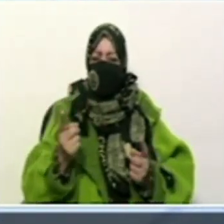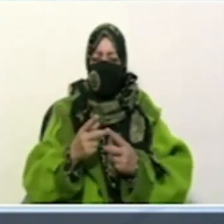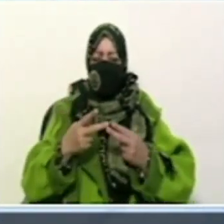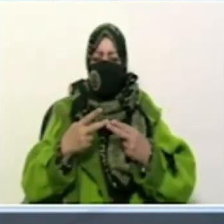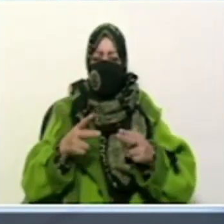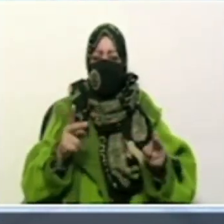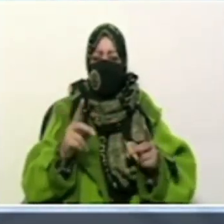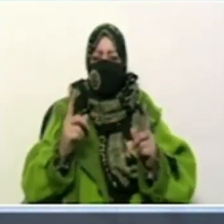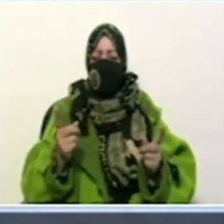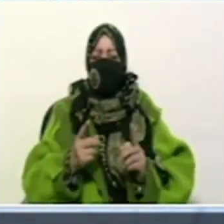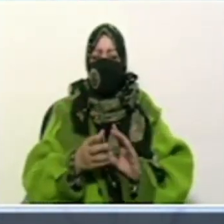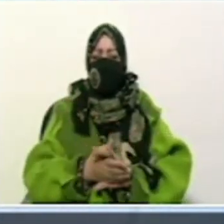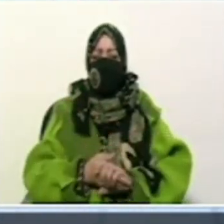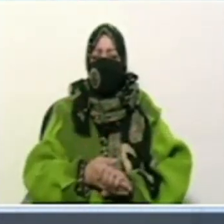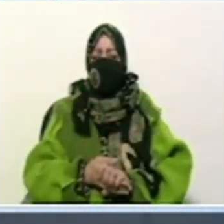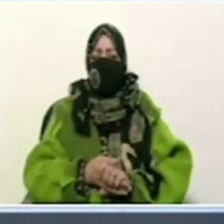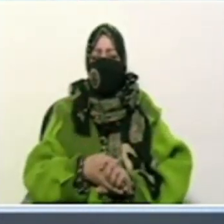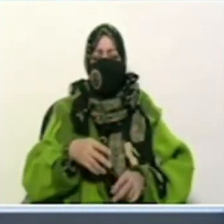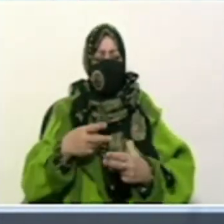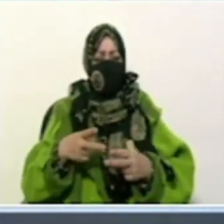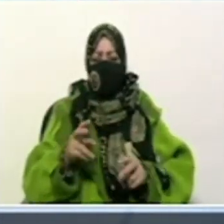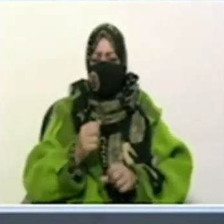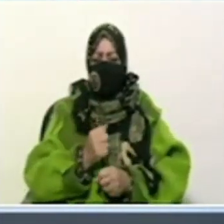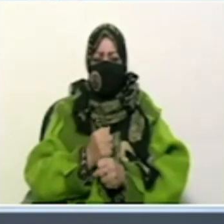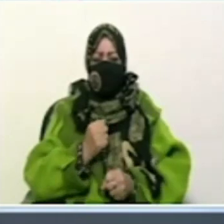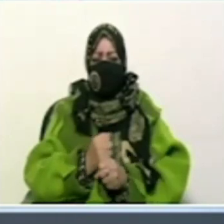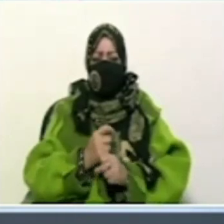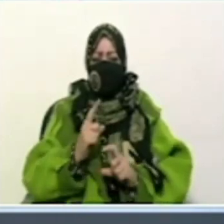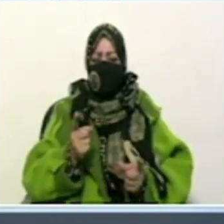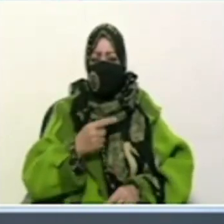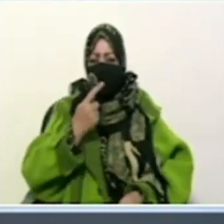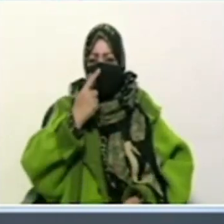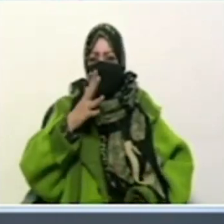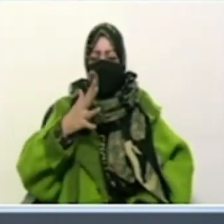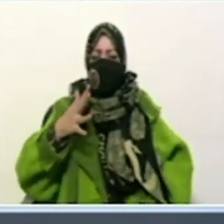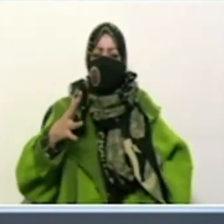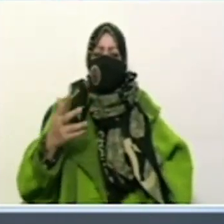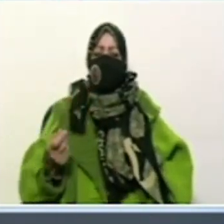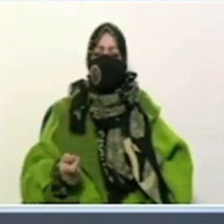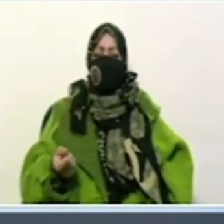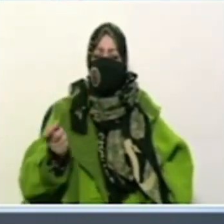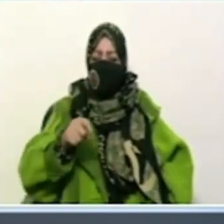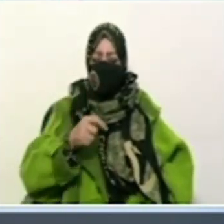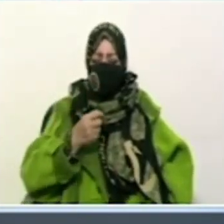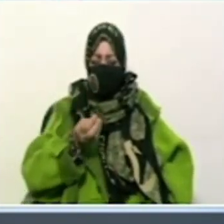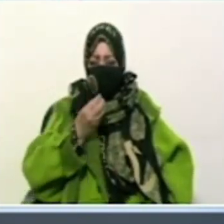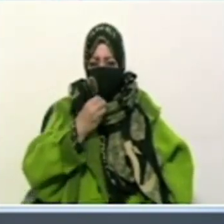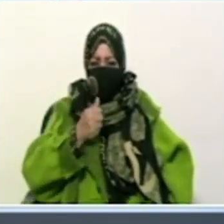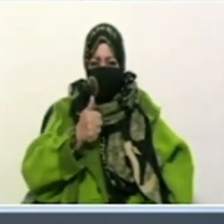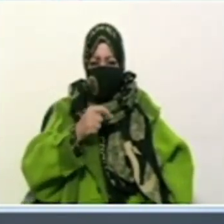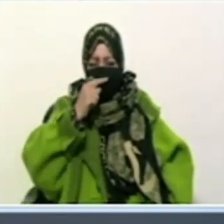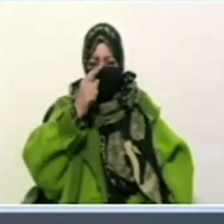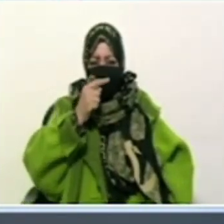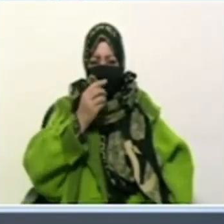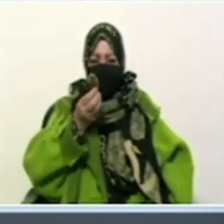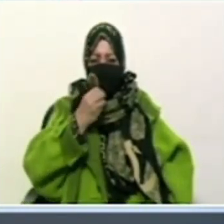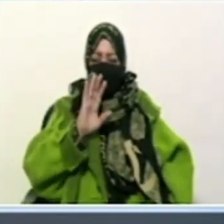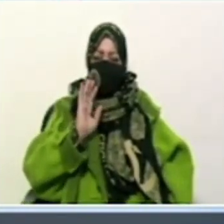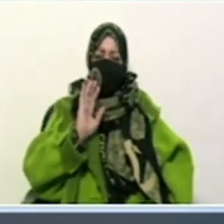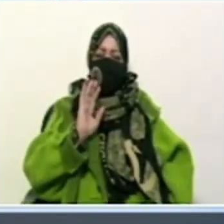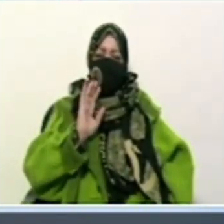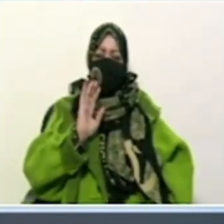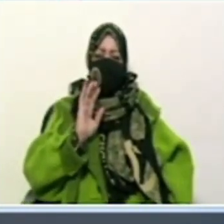الوجه اليسير جدا، فبحيث لا والقدر اليسير اللي هو لا يؤثر في الدماغ، لا يؤثر في العقل، لا يغيب